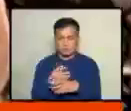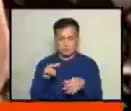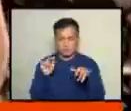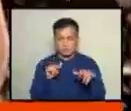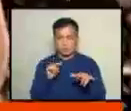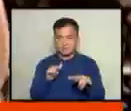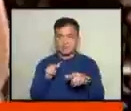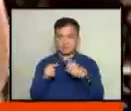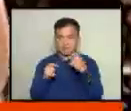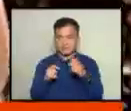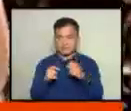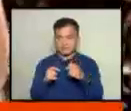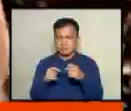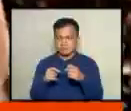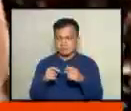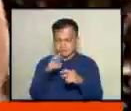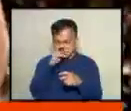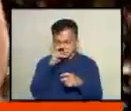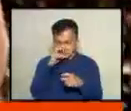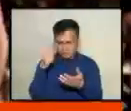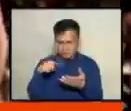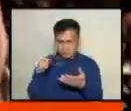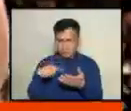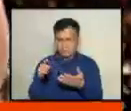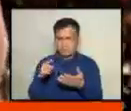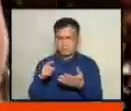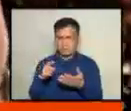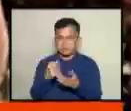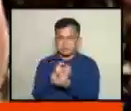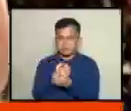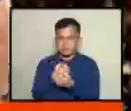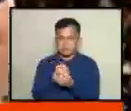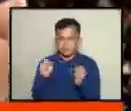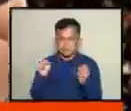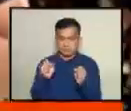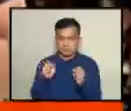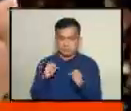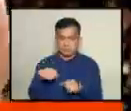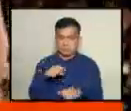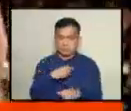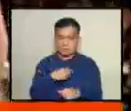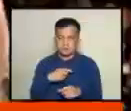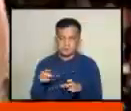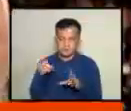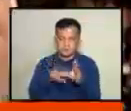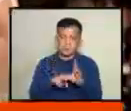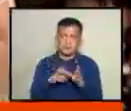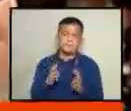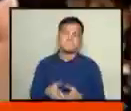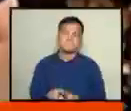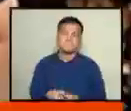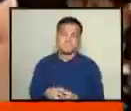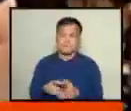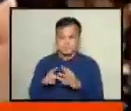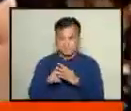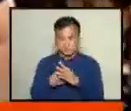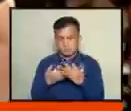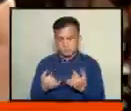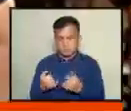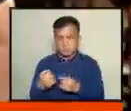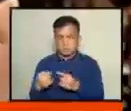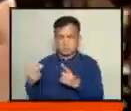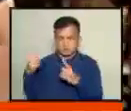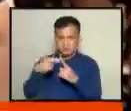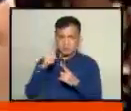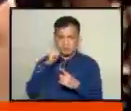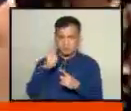flights dahil mas mabusisi nga ngayon yung pag-inspection para sa security ng ating mga pasahero. So, simula ngayon hanggang